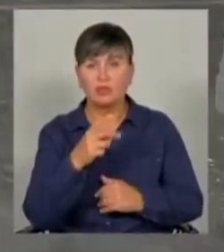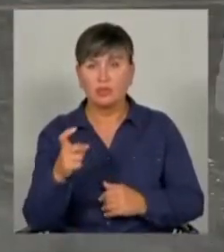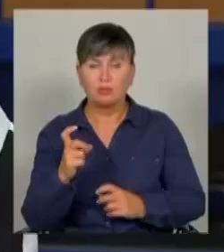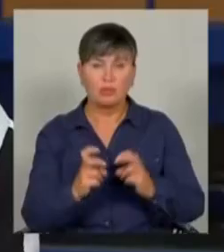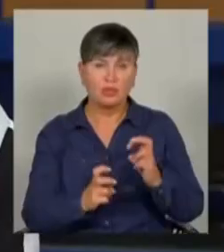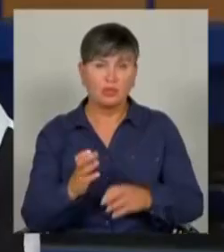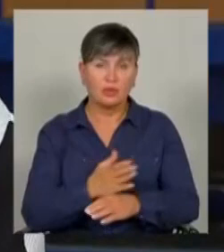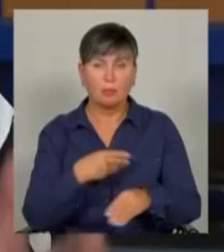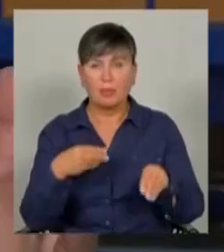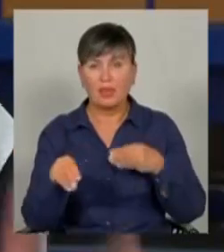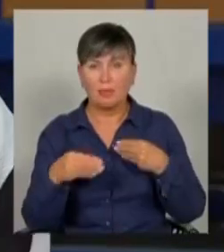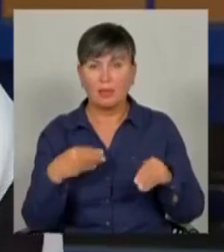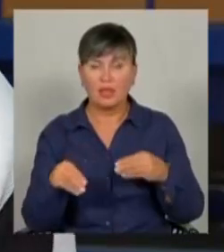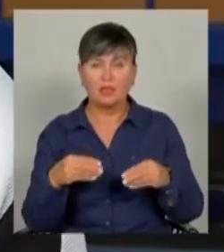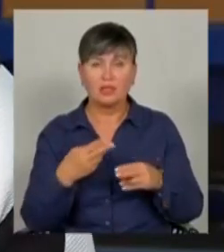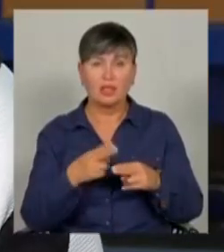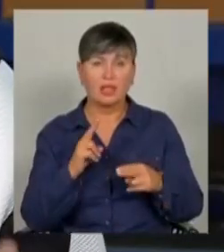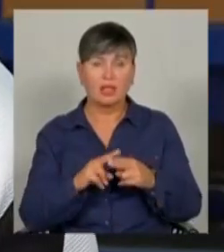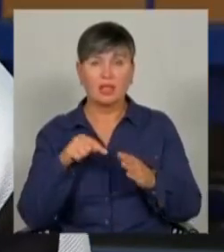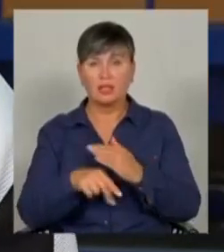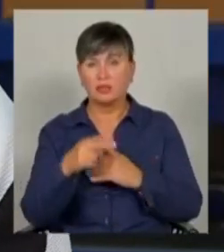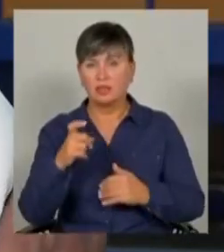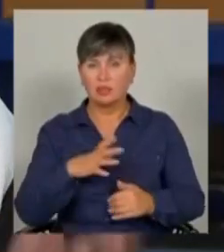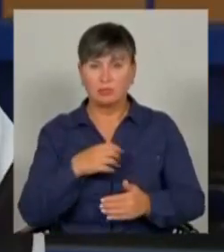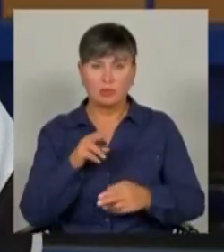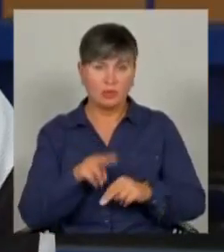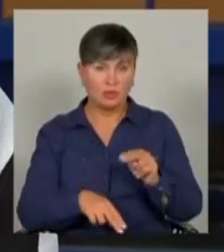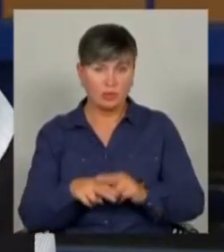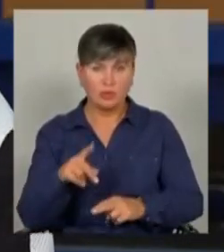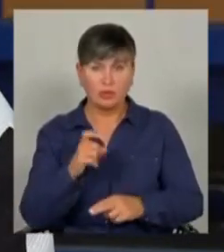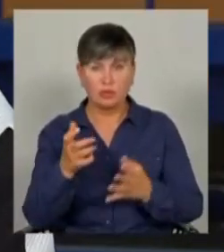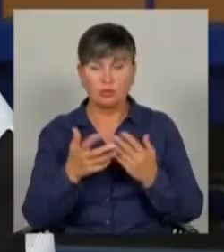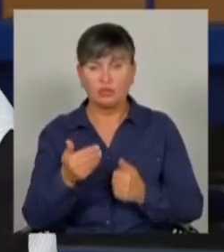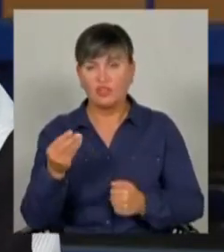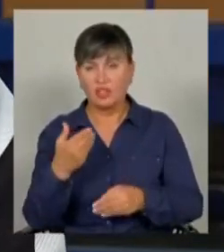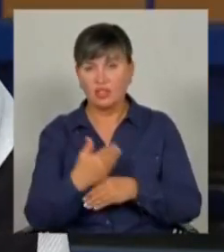по производству пенопласта. Вот этот цех как раз-таки был достроен за счет финансирования.